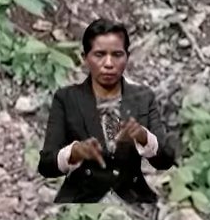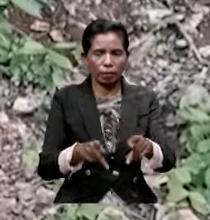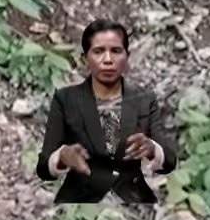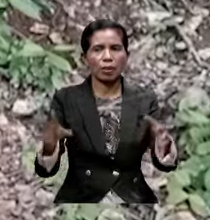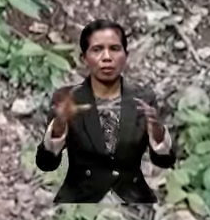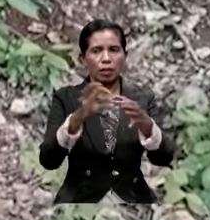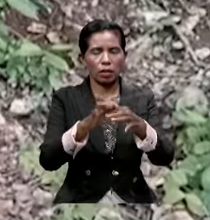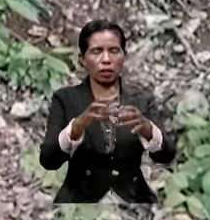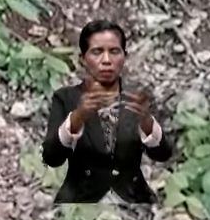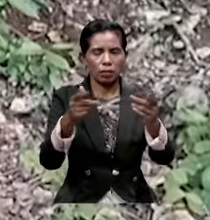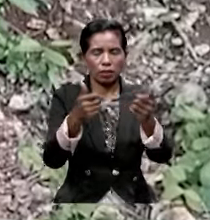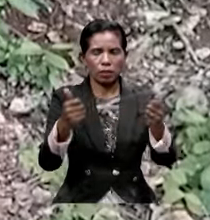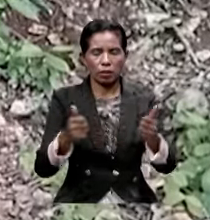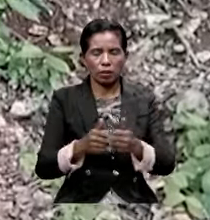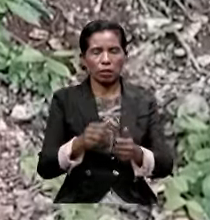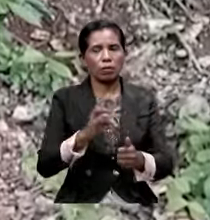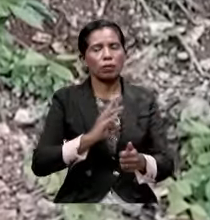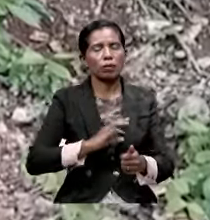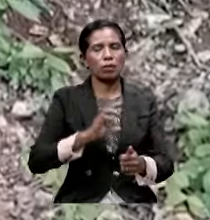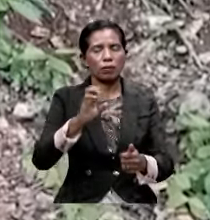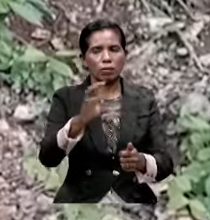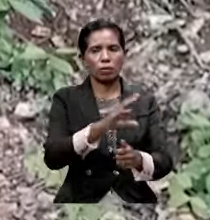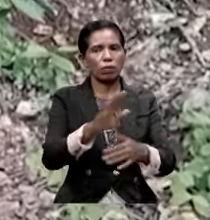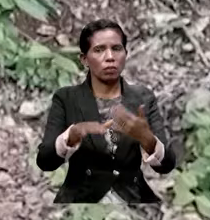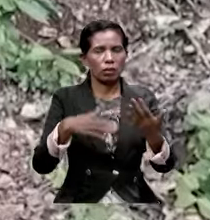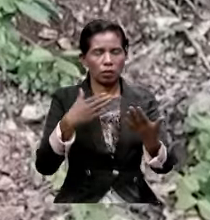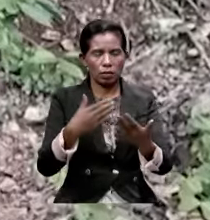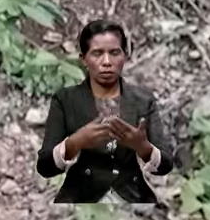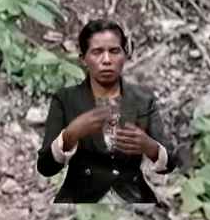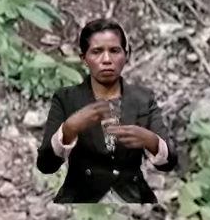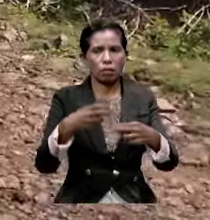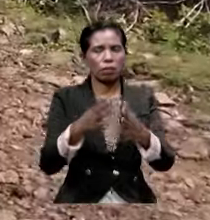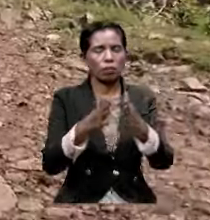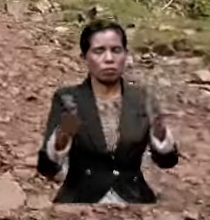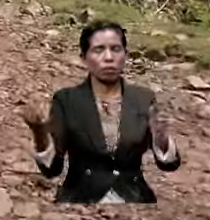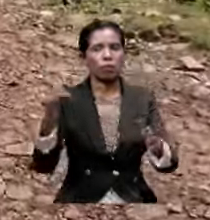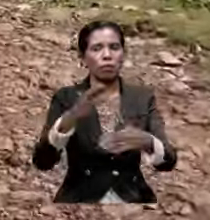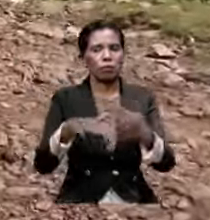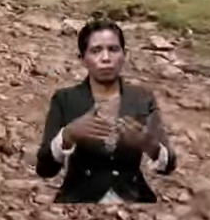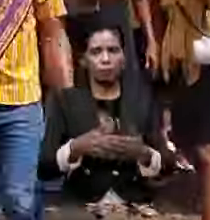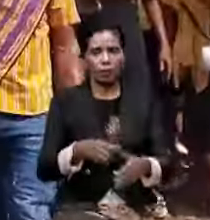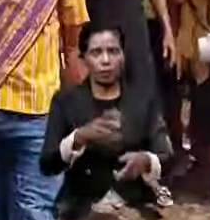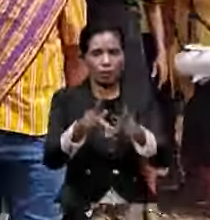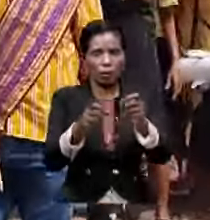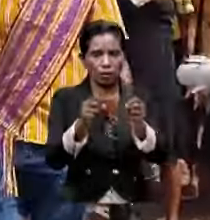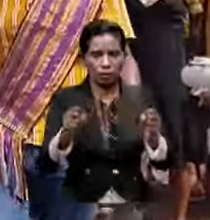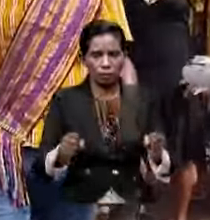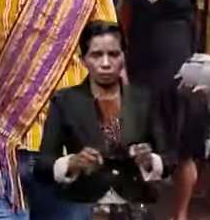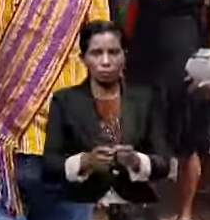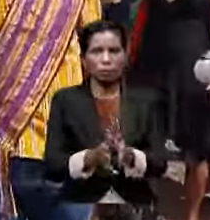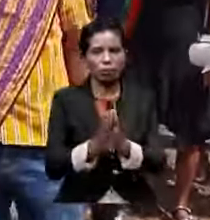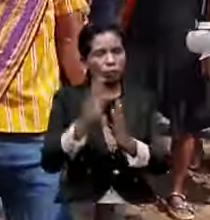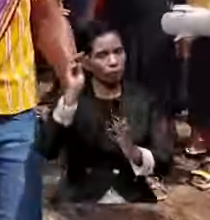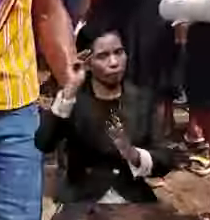ho posto administrativo atlare ne suku ne hutut ne impacto dalam ba sir hutut comunidade e suku Babulu exige ministério